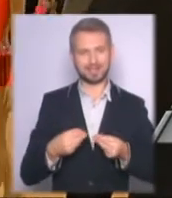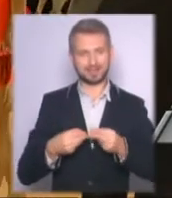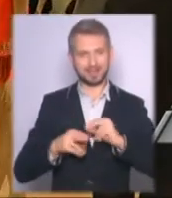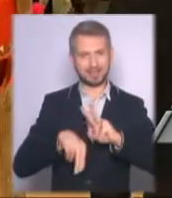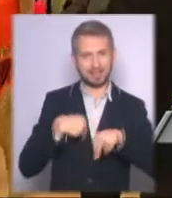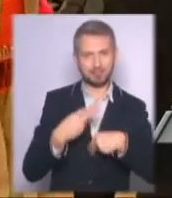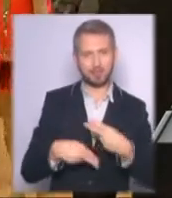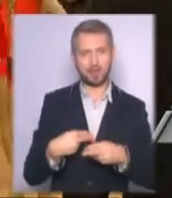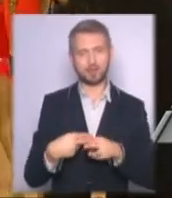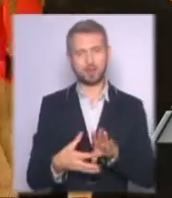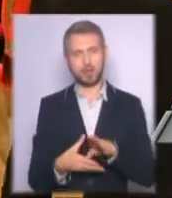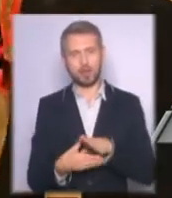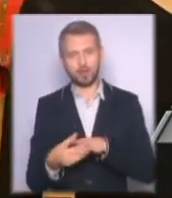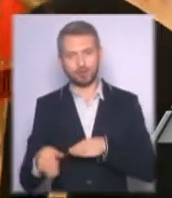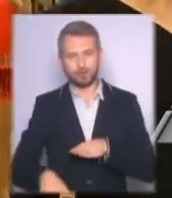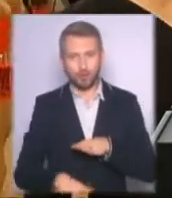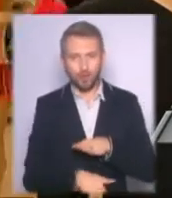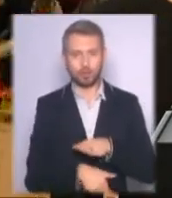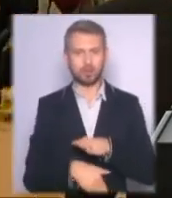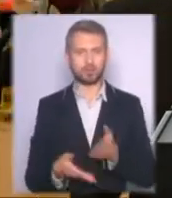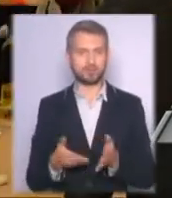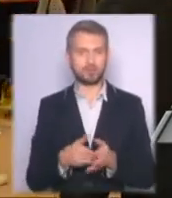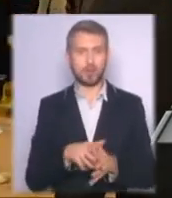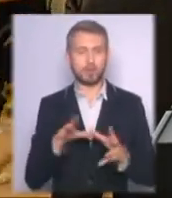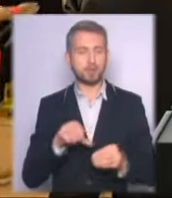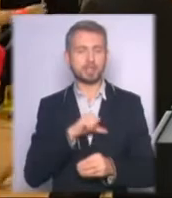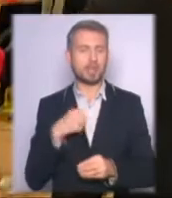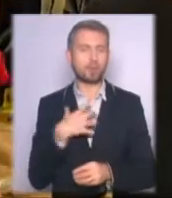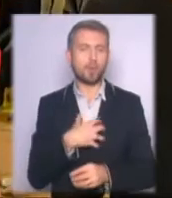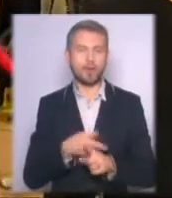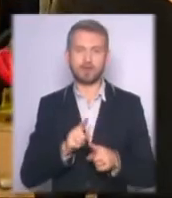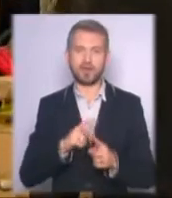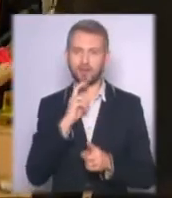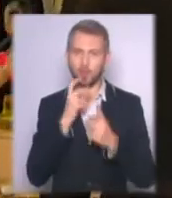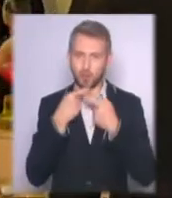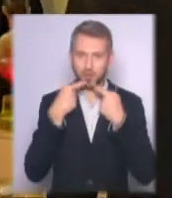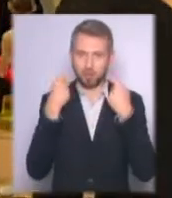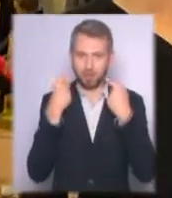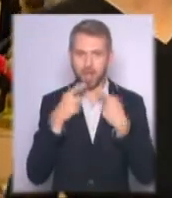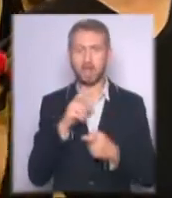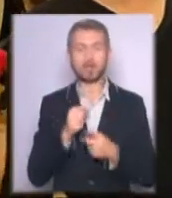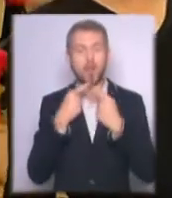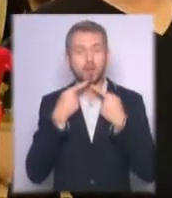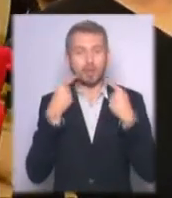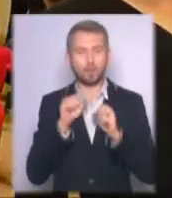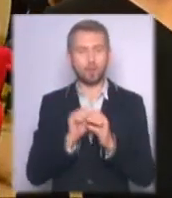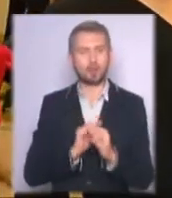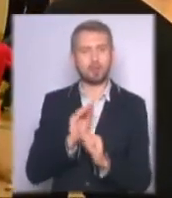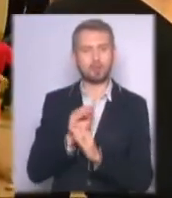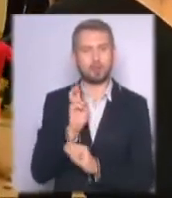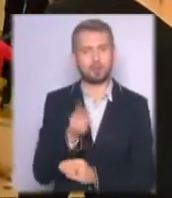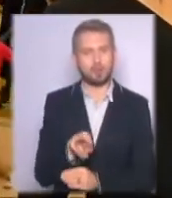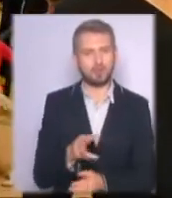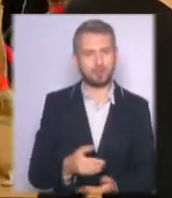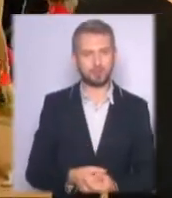гибкость, стопы, колени. Вообще самое важное – это улыбка. Вот за улыбку могут даже добавить.